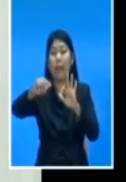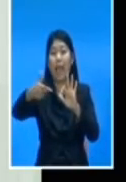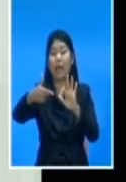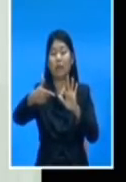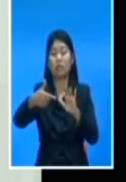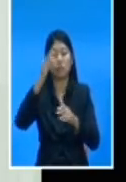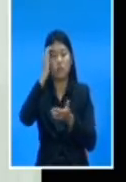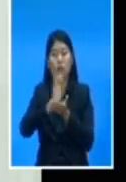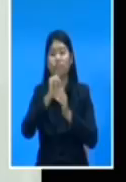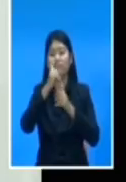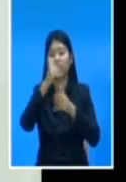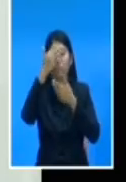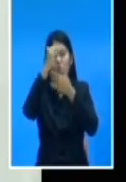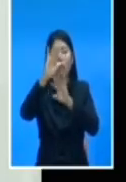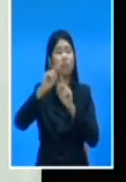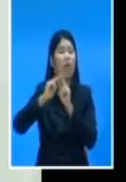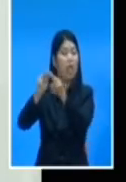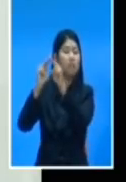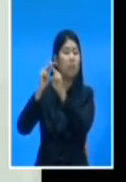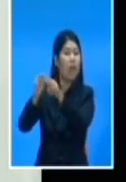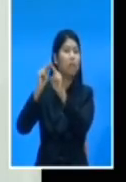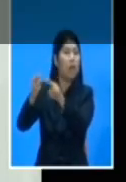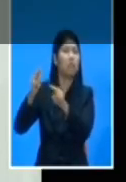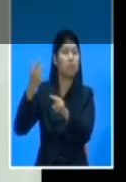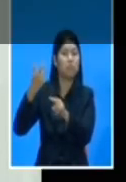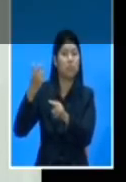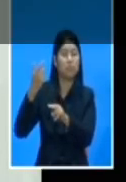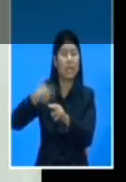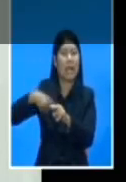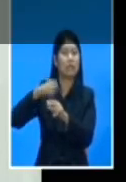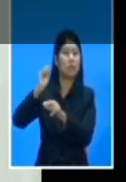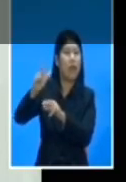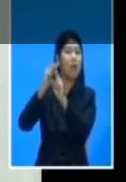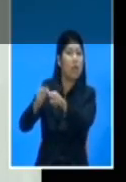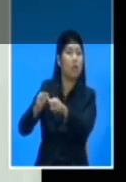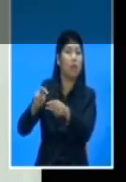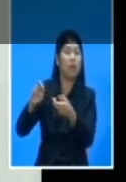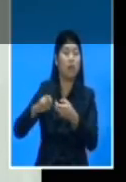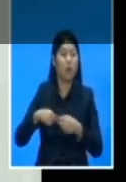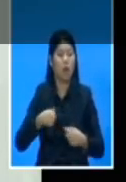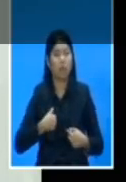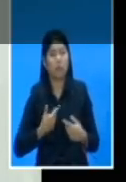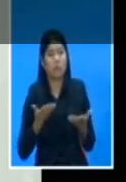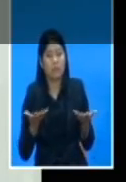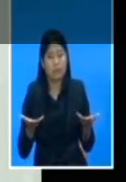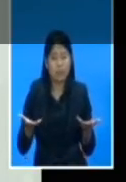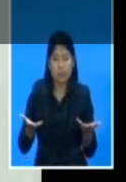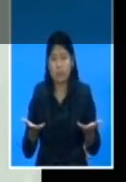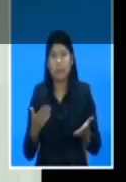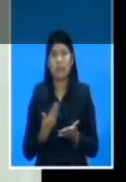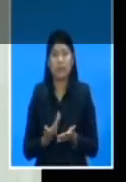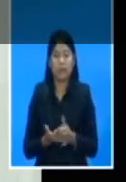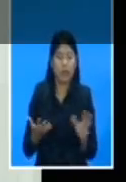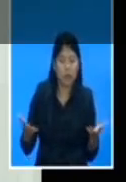แล้วครับคุณไปฟ้องเองต้องจ้างทนายเป็นปัญหากับผู้ขาดแคลนทุนทรัพย์อีกครับ